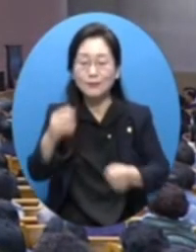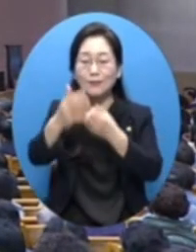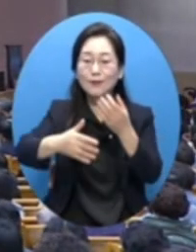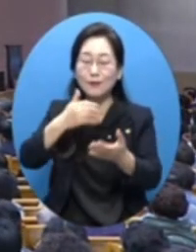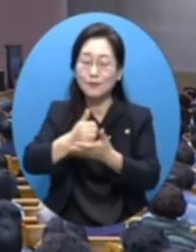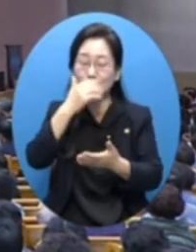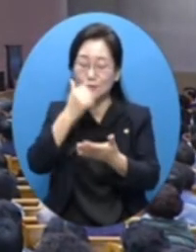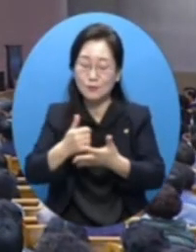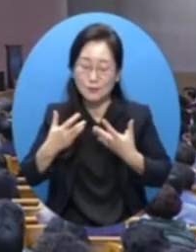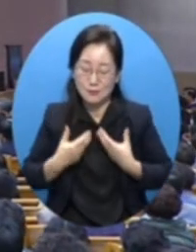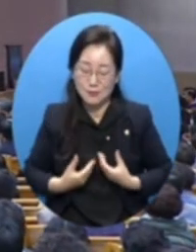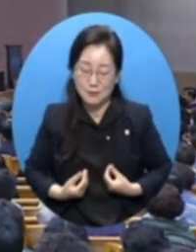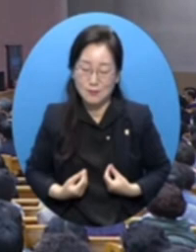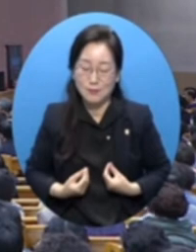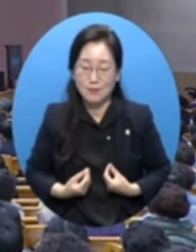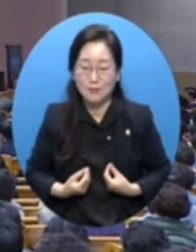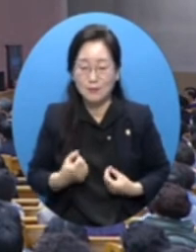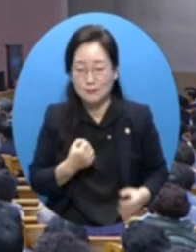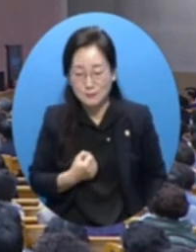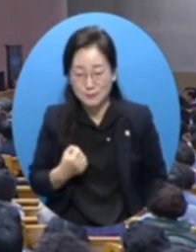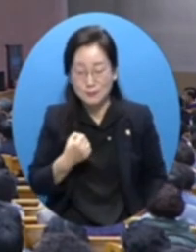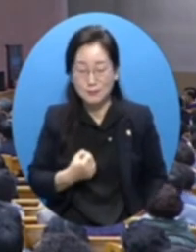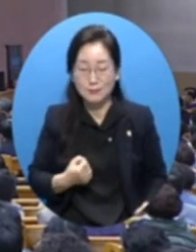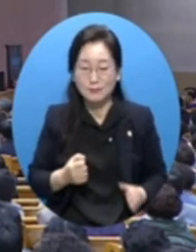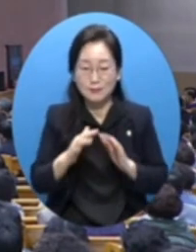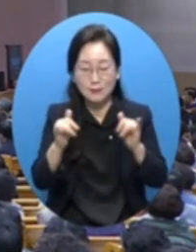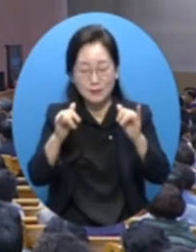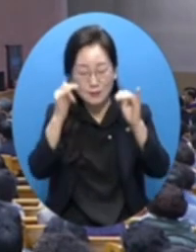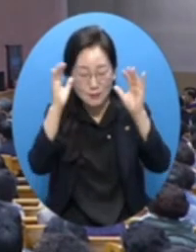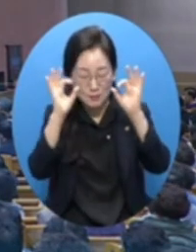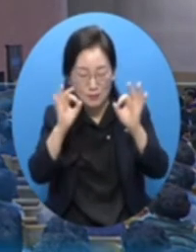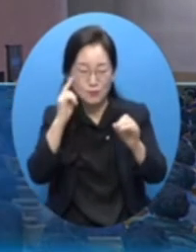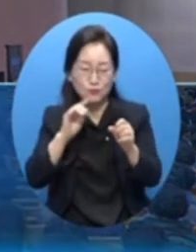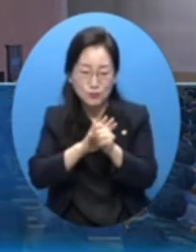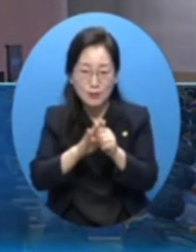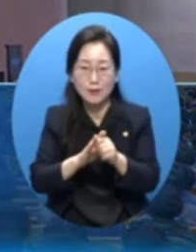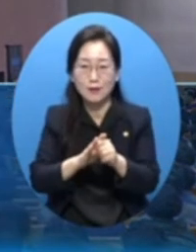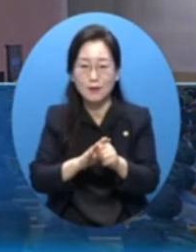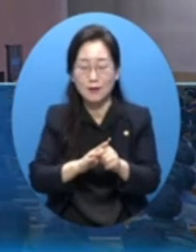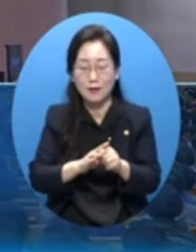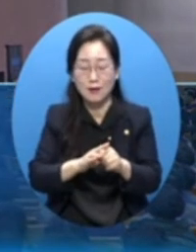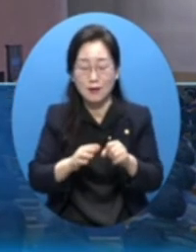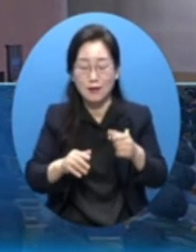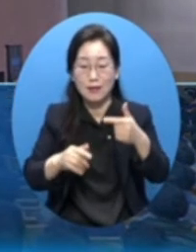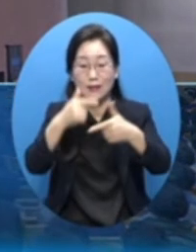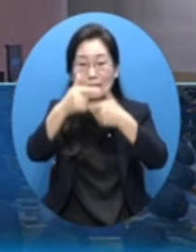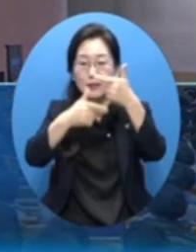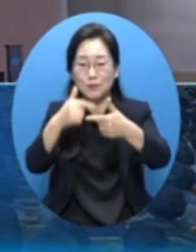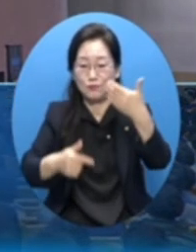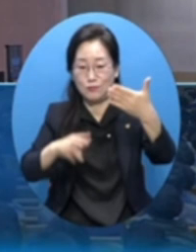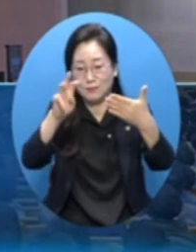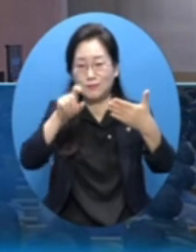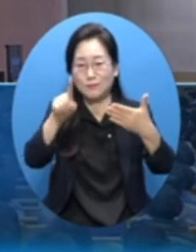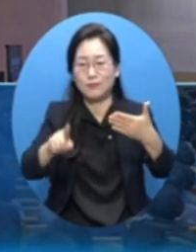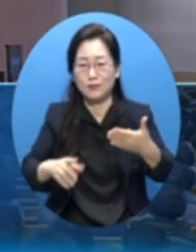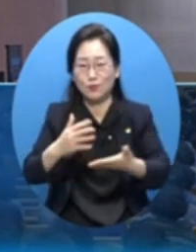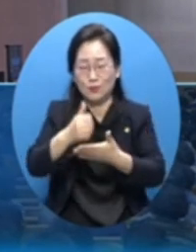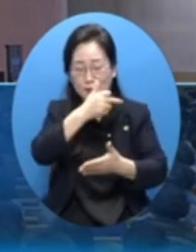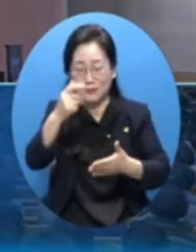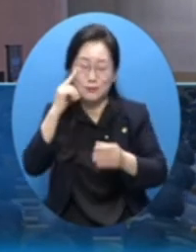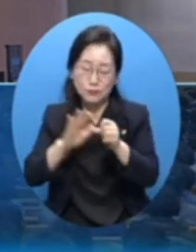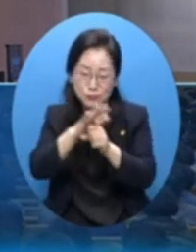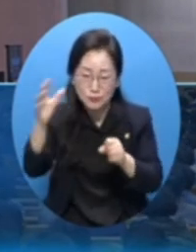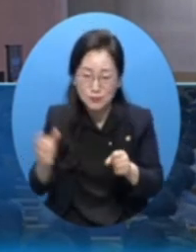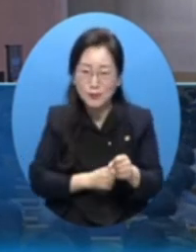죄와 절망 가운데 살고 있는 우리를 불쌍히 보셨습니다. 느헤미야 9장 31절에 말씀합니다. 주의 크신 긍휼로 그들을